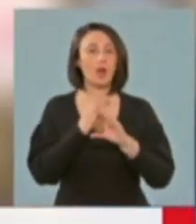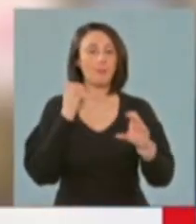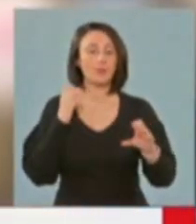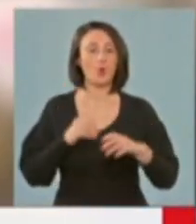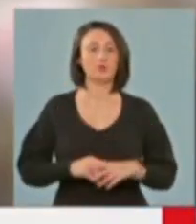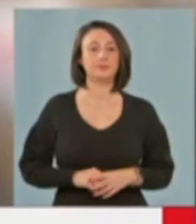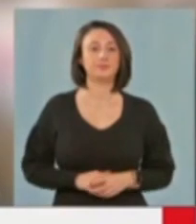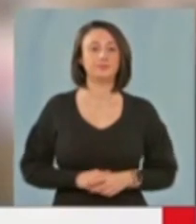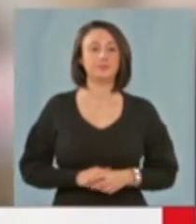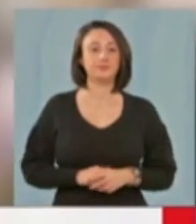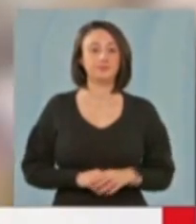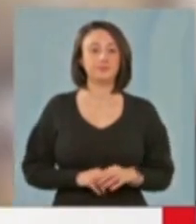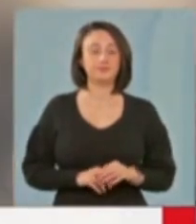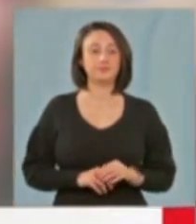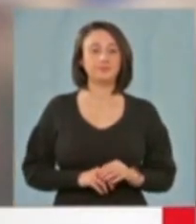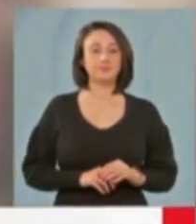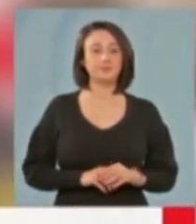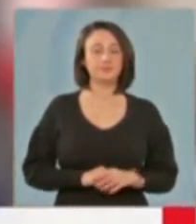răsturnat.